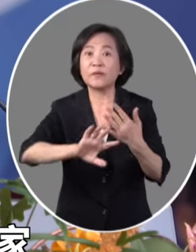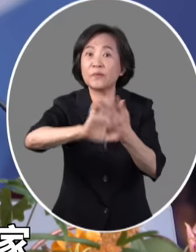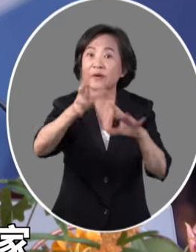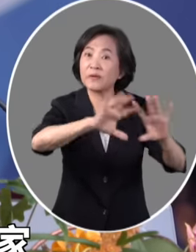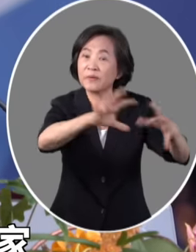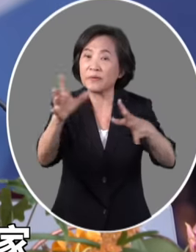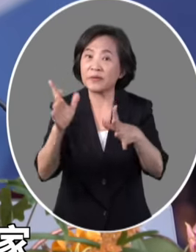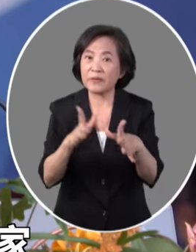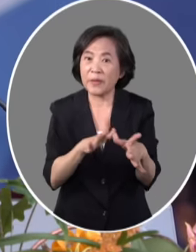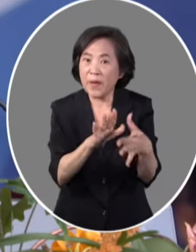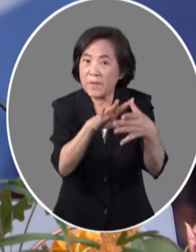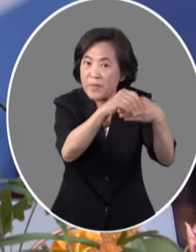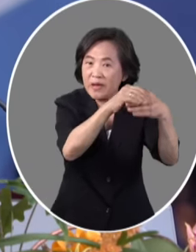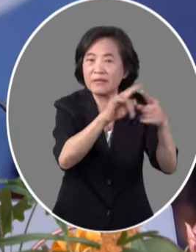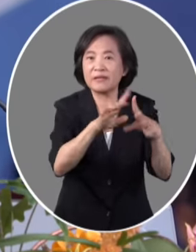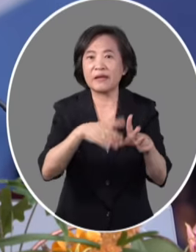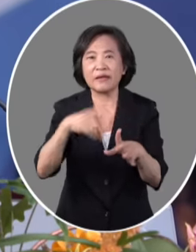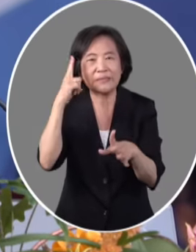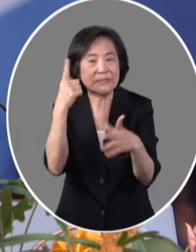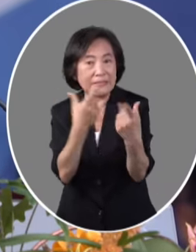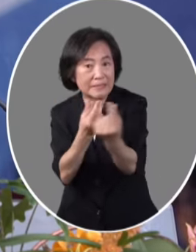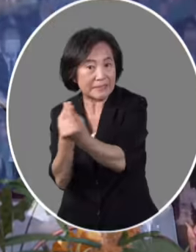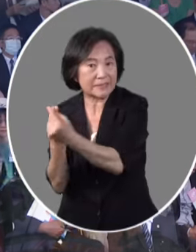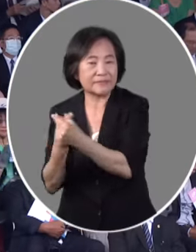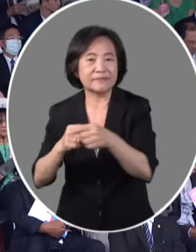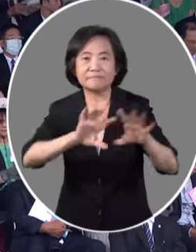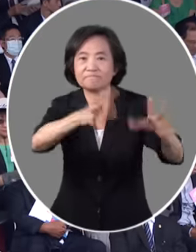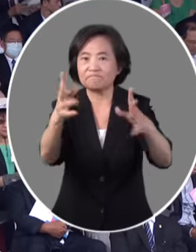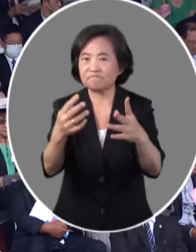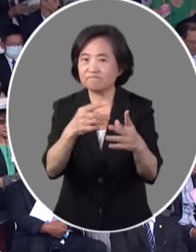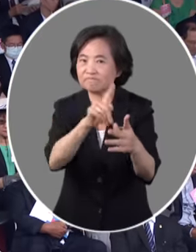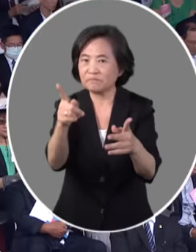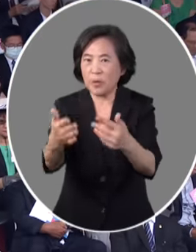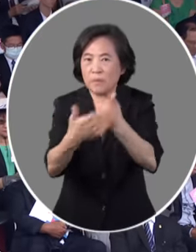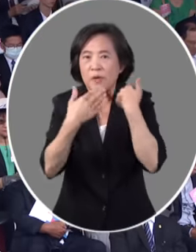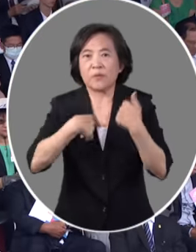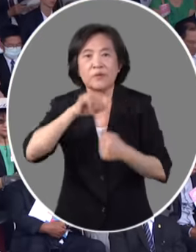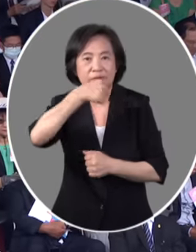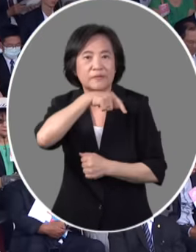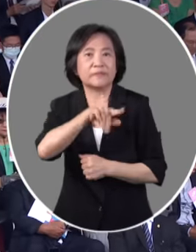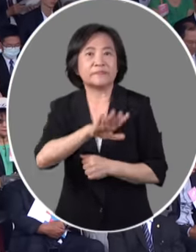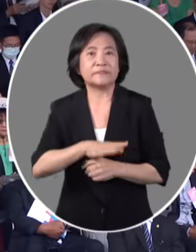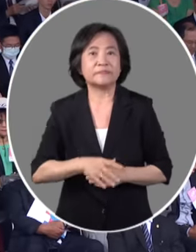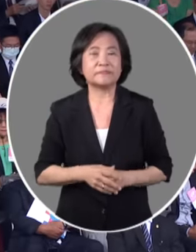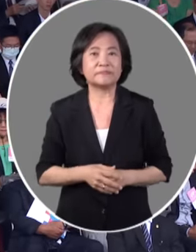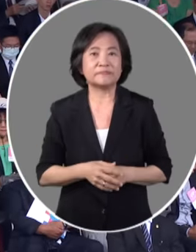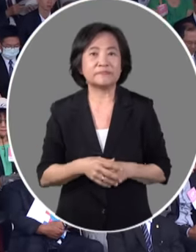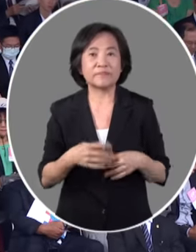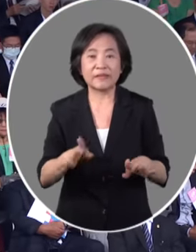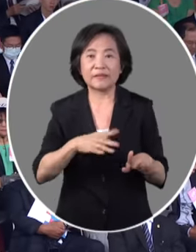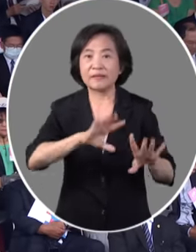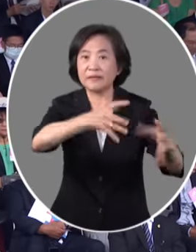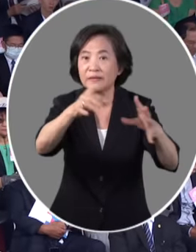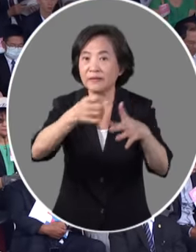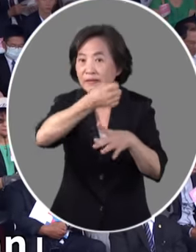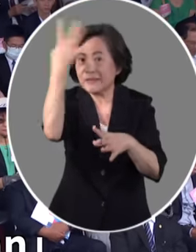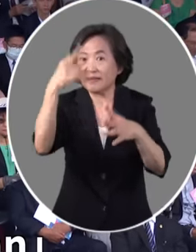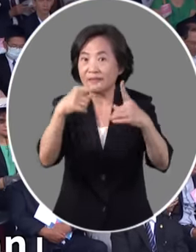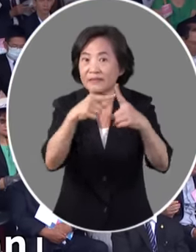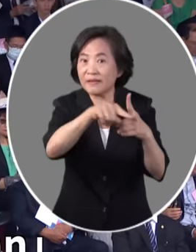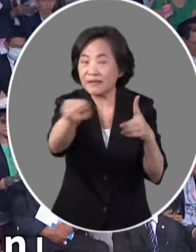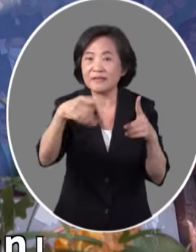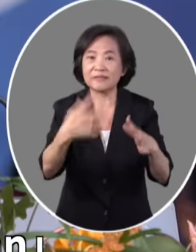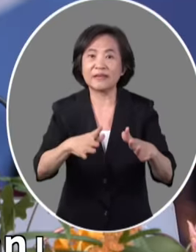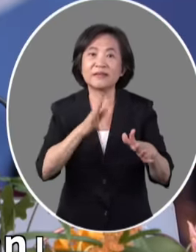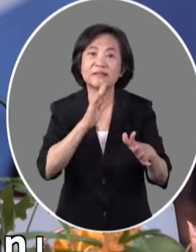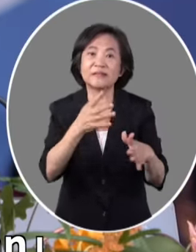念相近的国家在国际场域中力挺台湾，来自不同的国家的年轻人在社